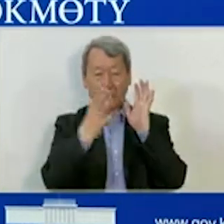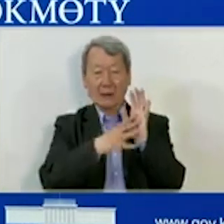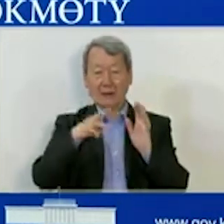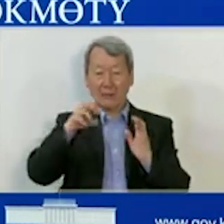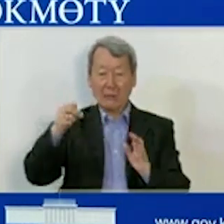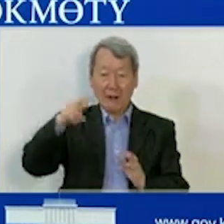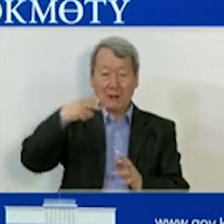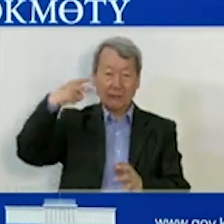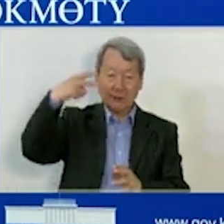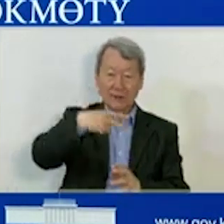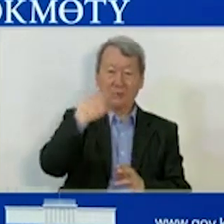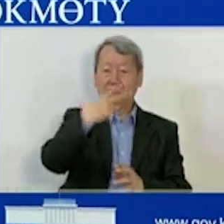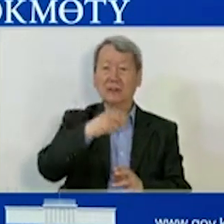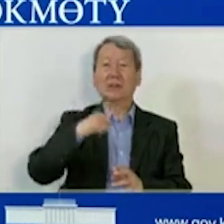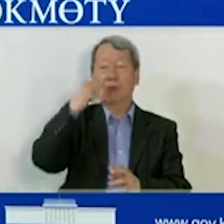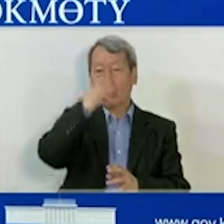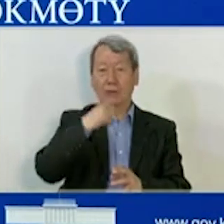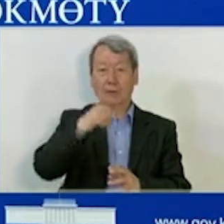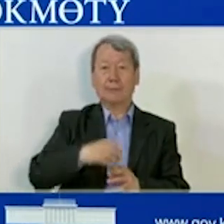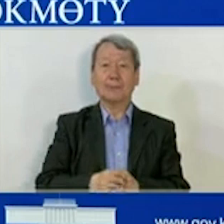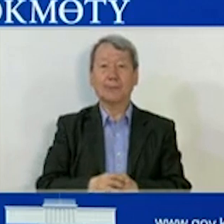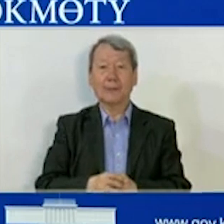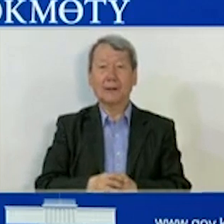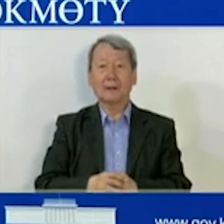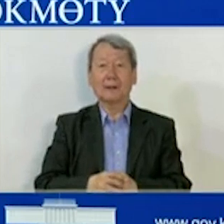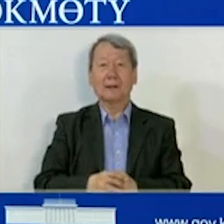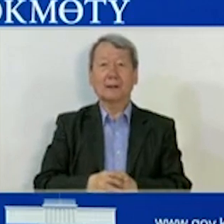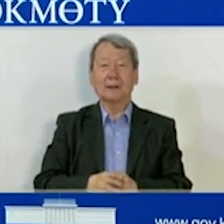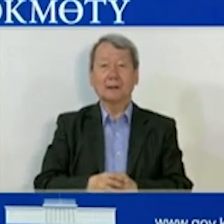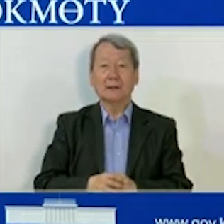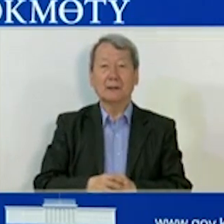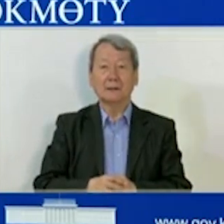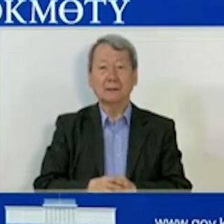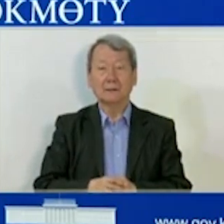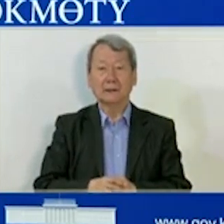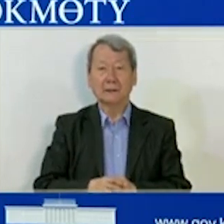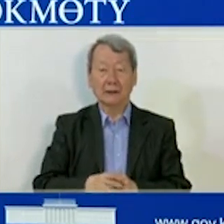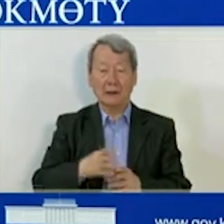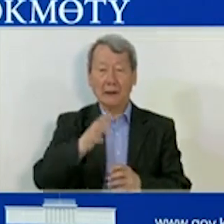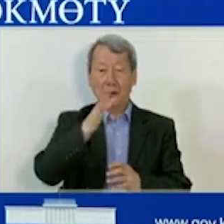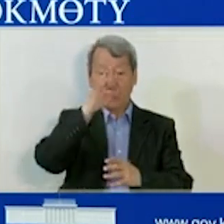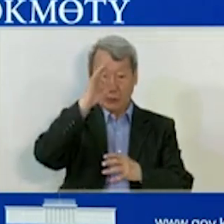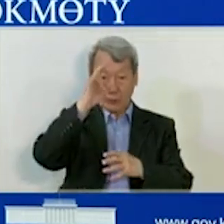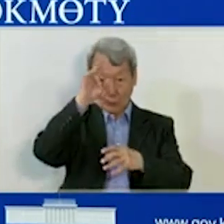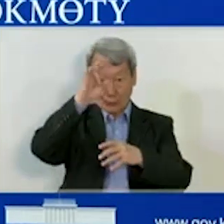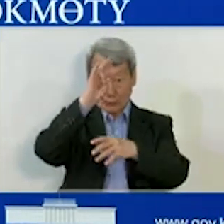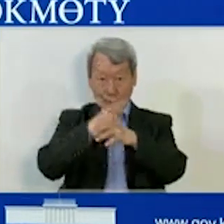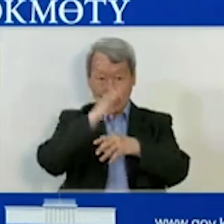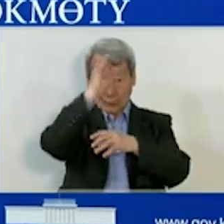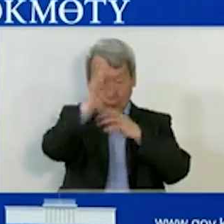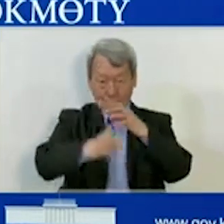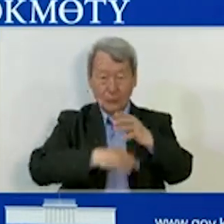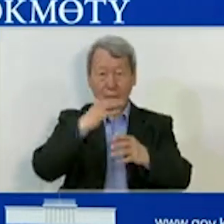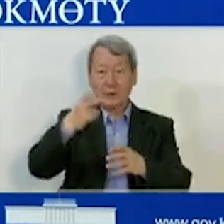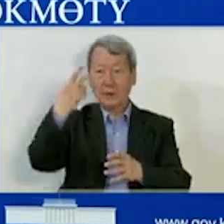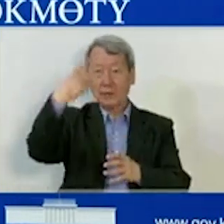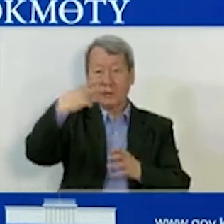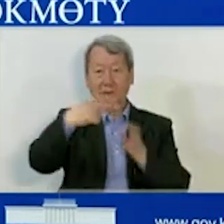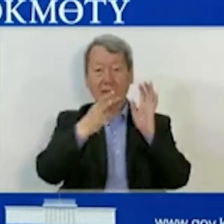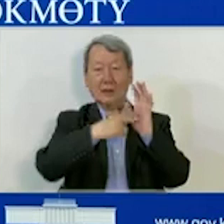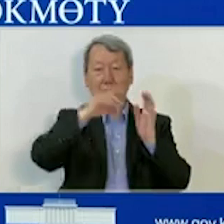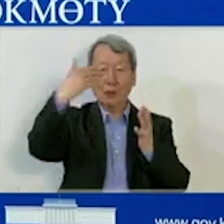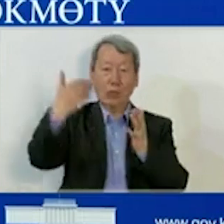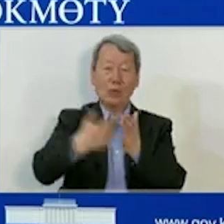в правительстве. По его словам, они выявлены в Нарынской области 11 случаев, в Ошской области и в Бишкеке по 6 случаев. Среди